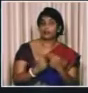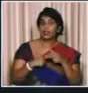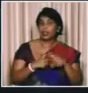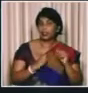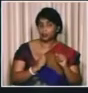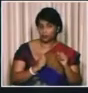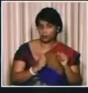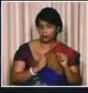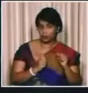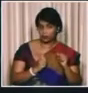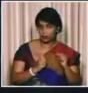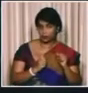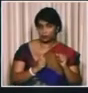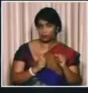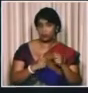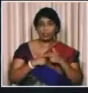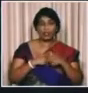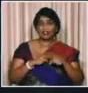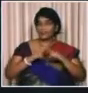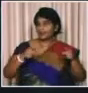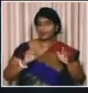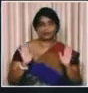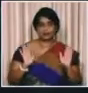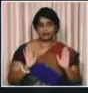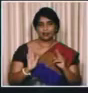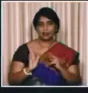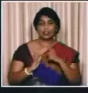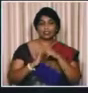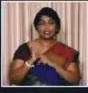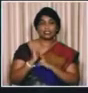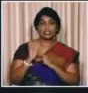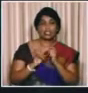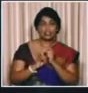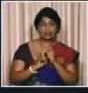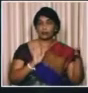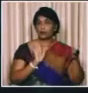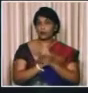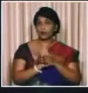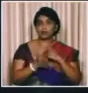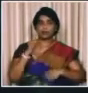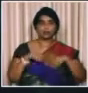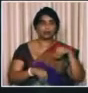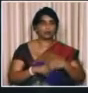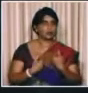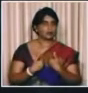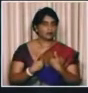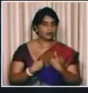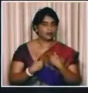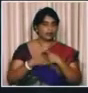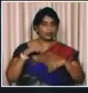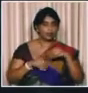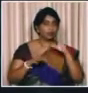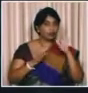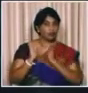මොකද්ද හේතුව වෙන මොකුත් නෙමෙයි ජාතික ජන බලවේගයත් උන් සක්‍රීය දේශපාලන ක්‍රීම දේශපාලන